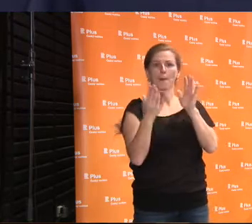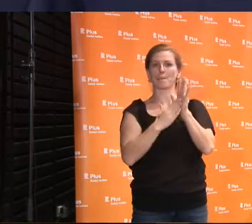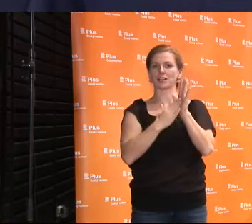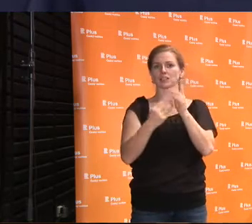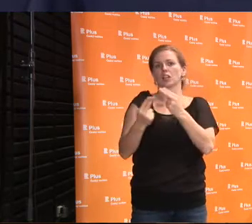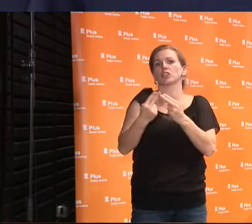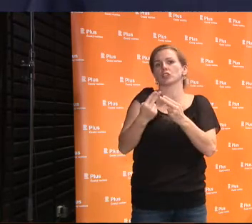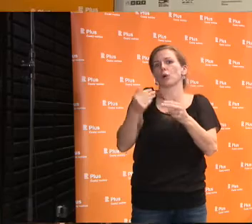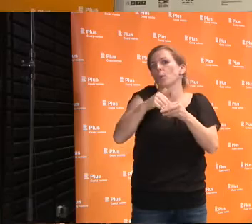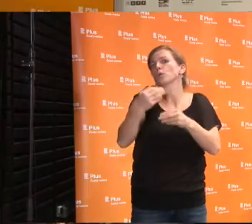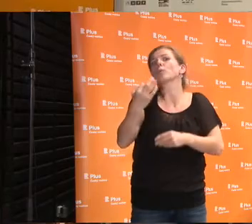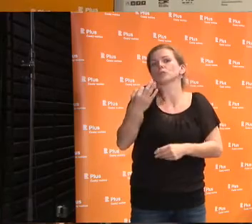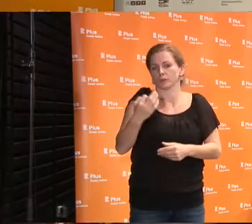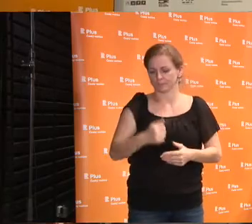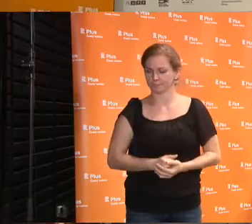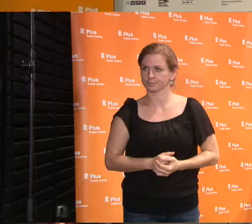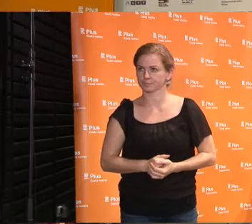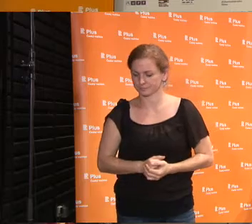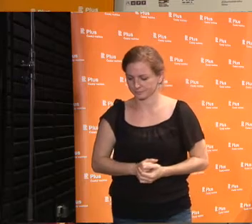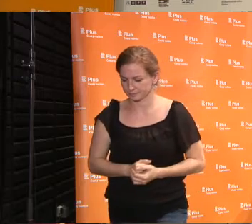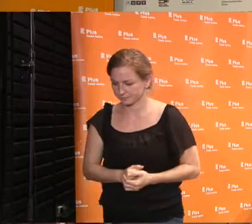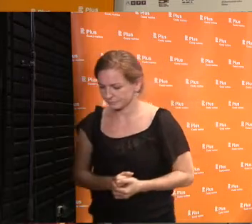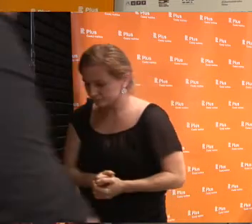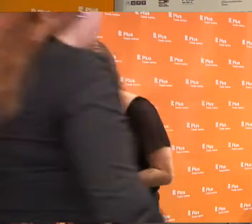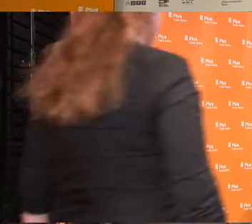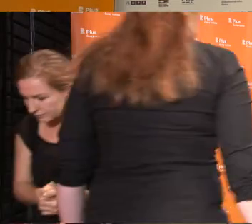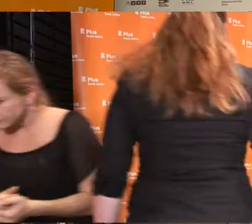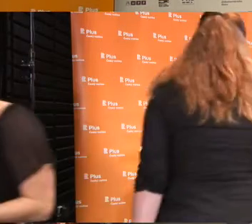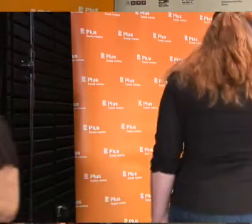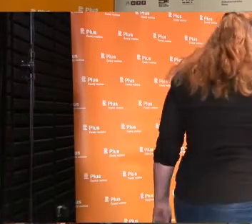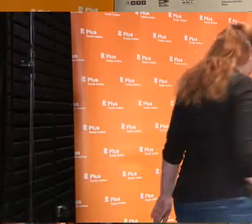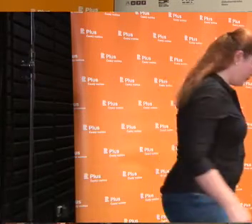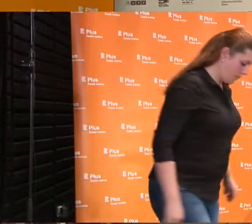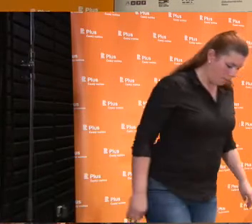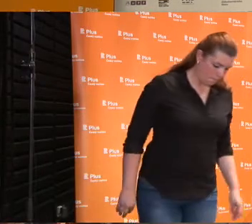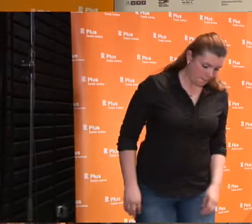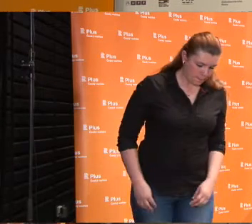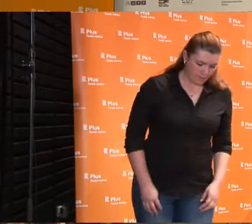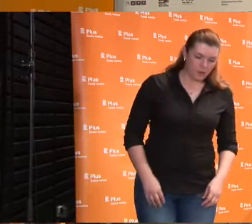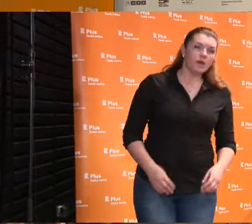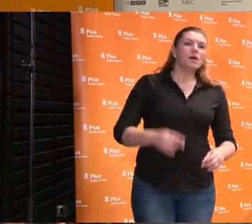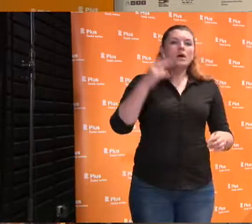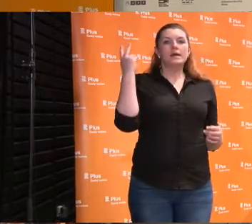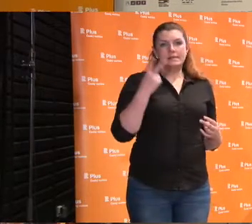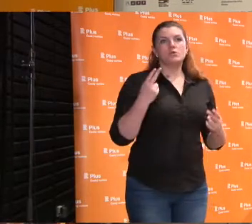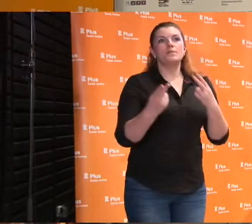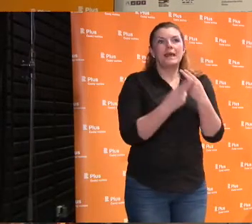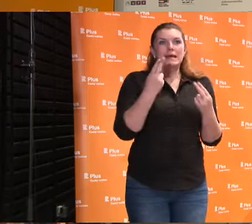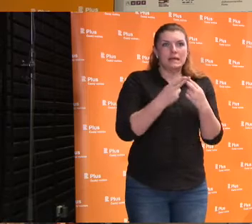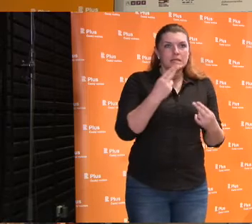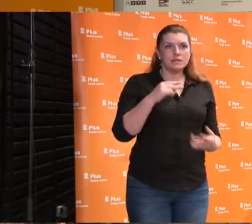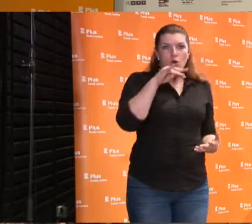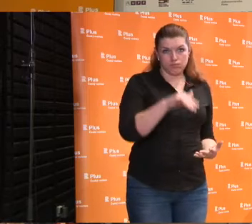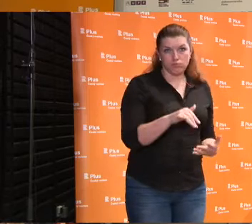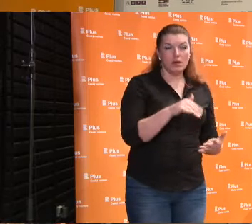kterých mluvil pán tady v sále v Horáckém divadle. Samozřejmě ta rizika tu jsou a jednou z nových profesí, která